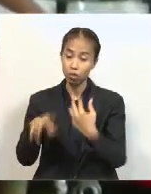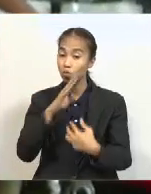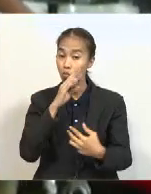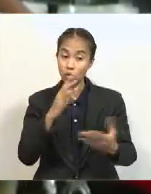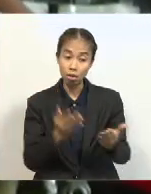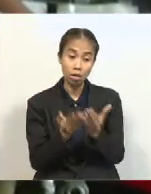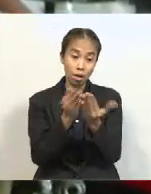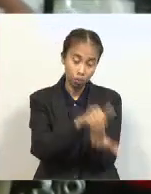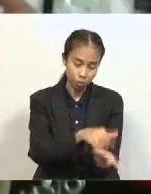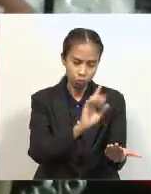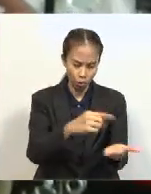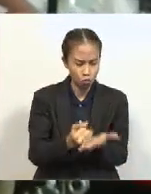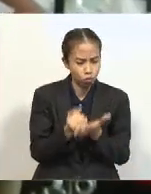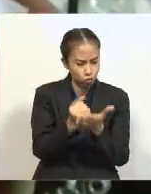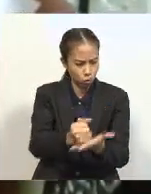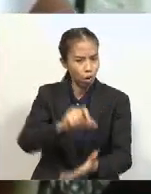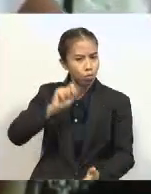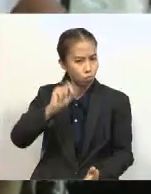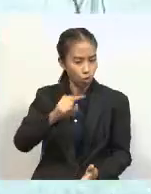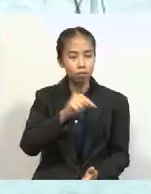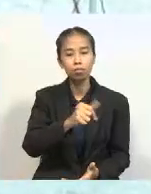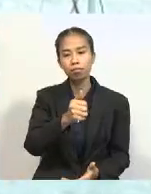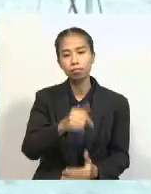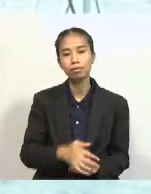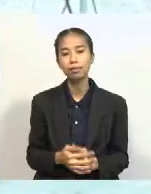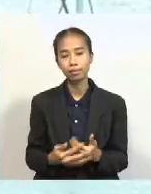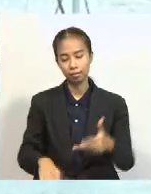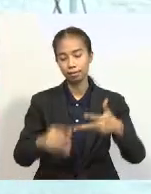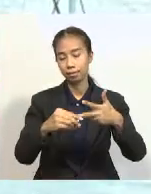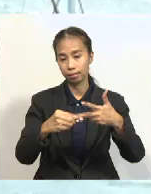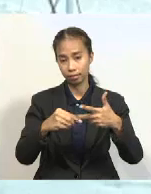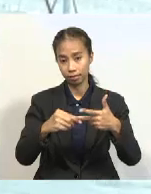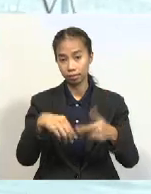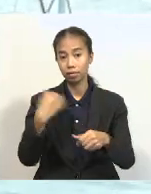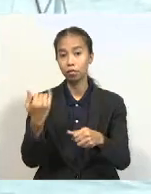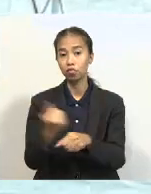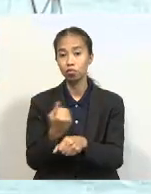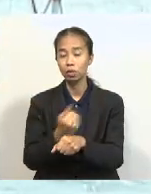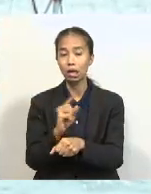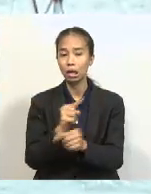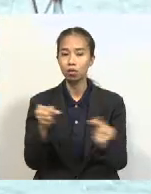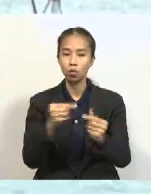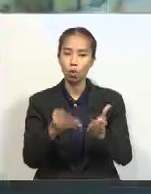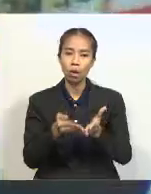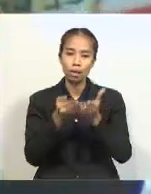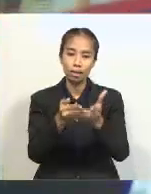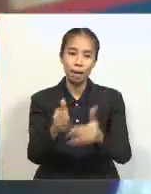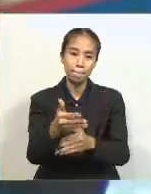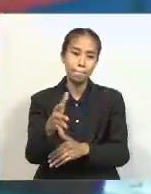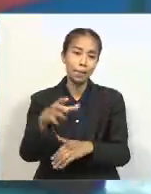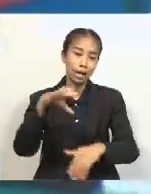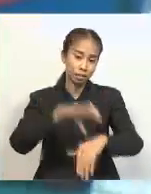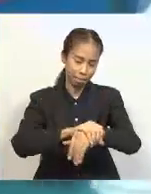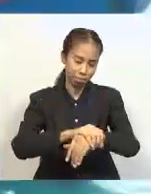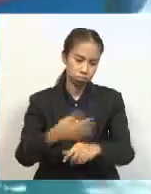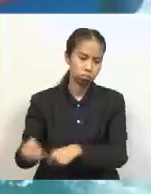หตุแล้วสามารถให้การช่วยเหลือได้อย่างทันท่วงทีปิดท้ายด้วยการฝึกสถานการณ์ปราบปรามการทำประมงผิดกฎหมายขาดการราย